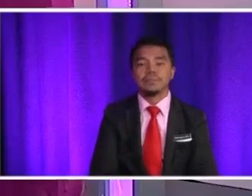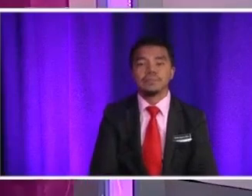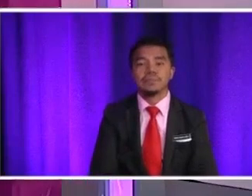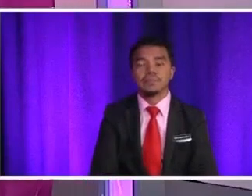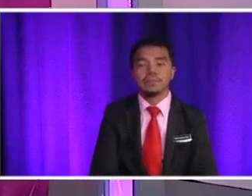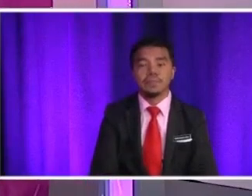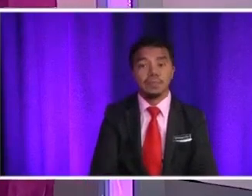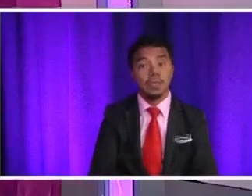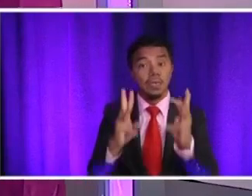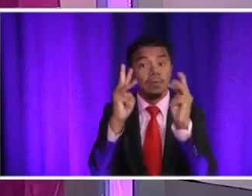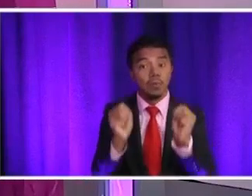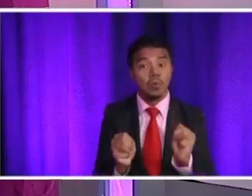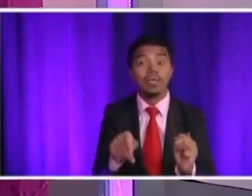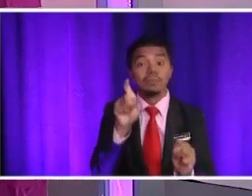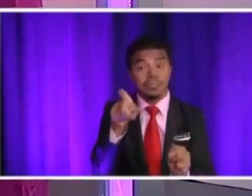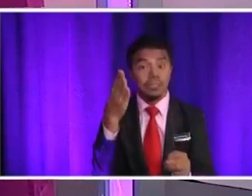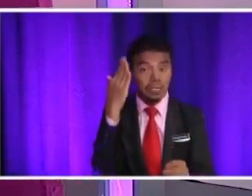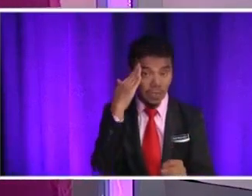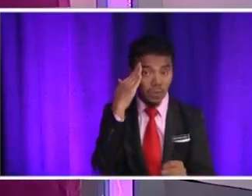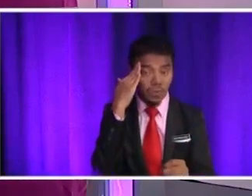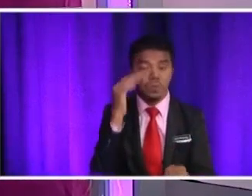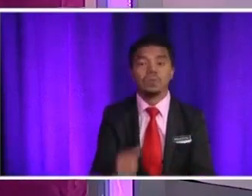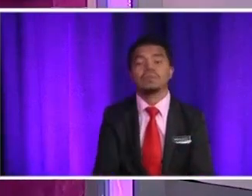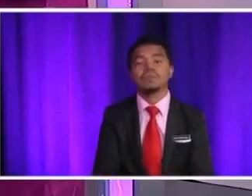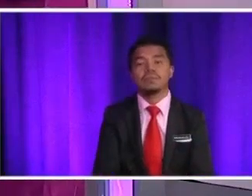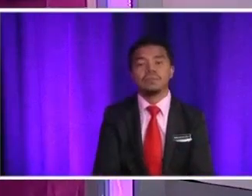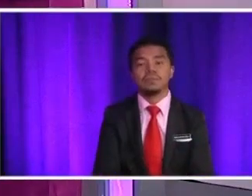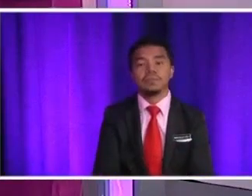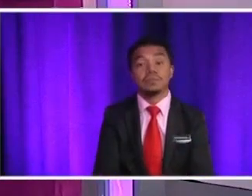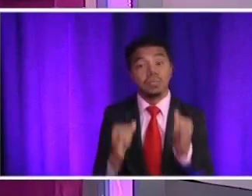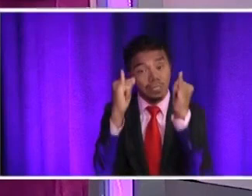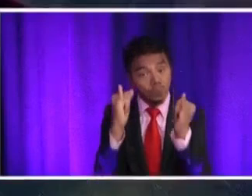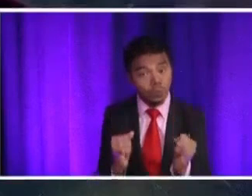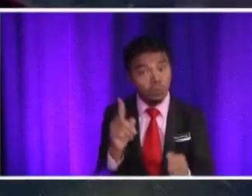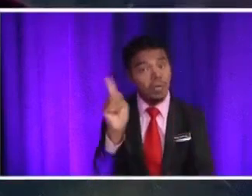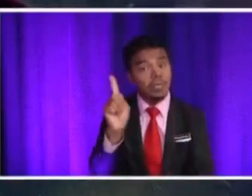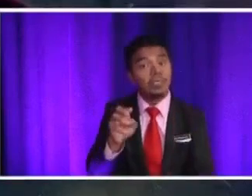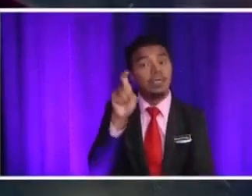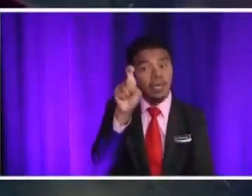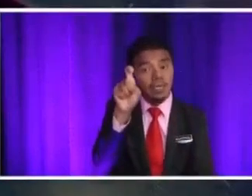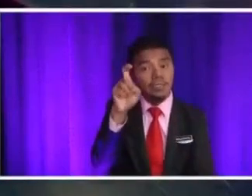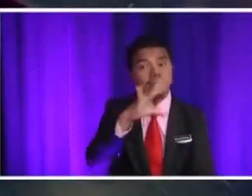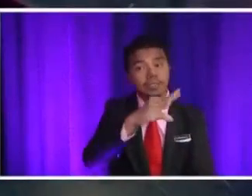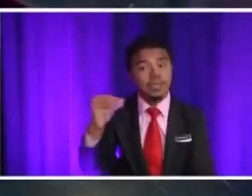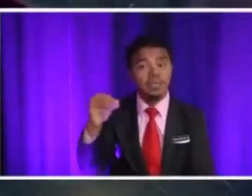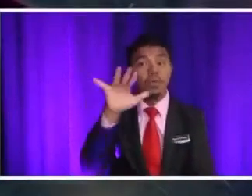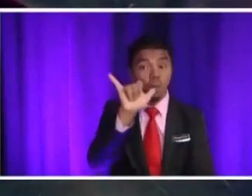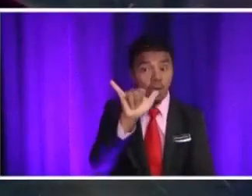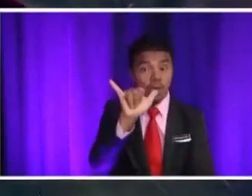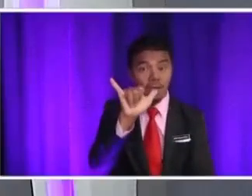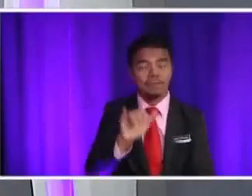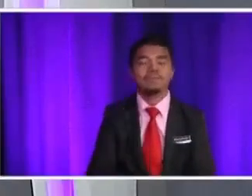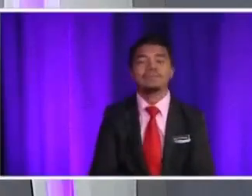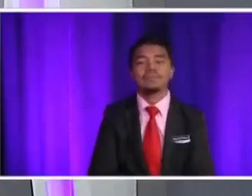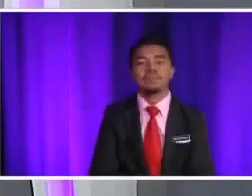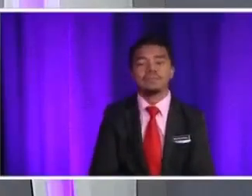kena tahu pernyataan ini untuk individu yang mana. Baiklah. Alright. Okey. Baik, setakat ni yang Cikgu Eliza dah